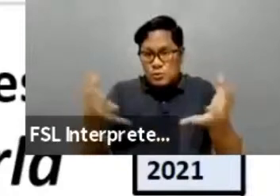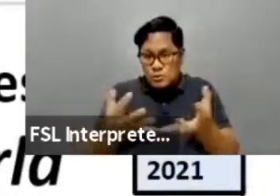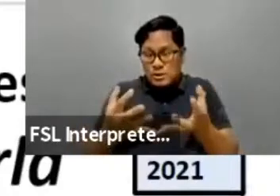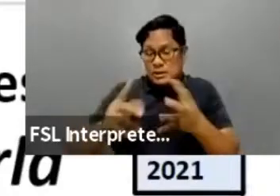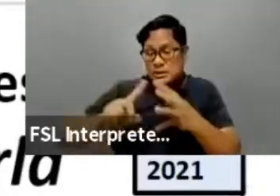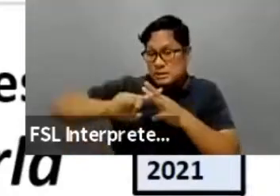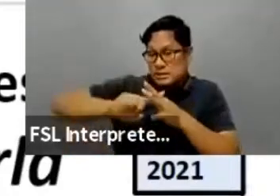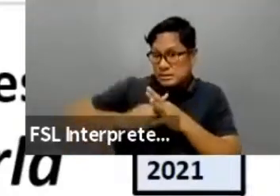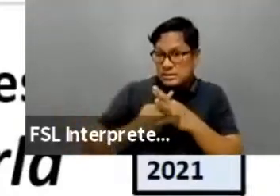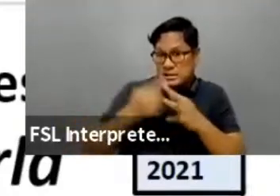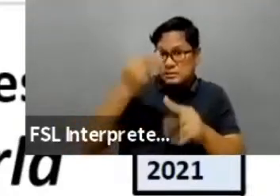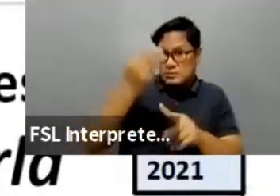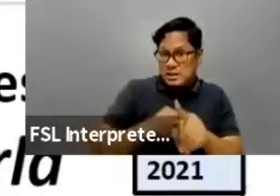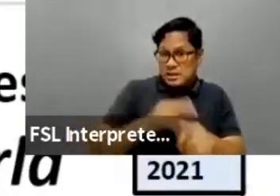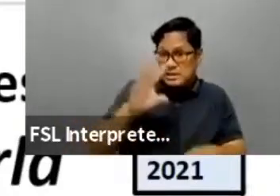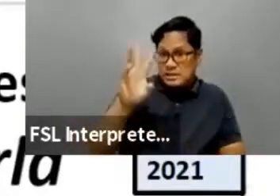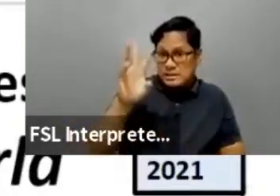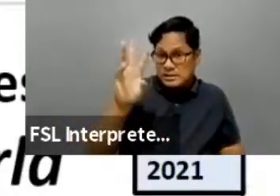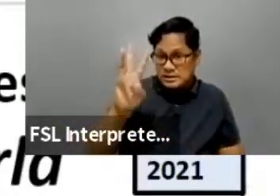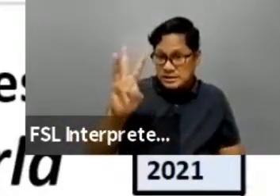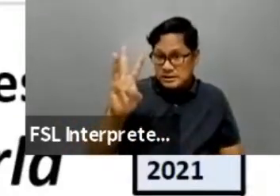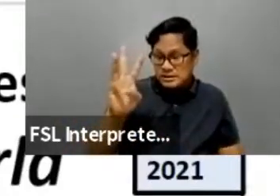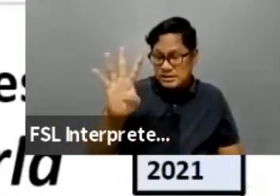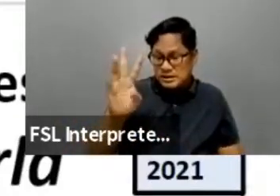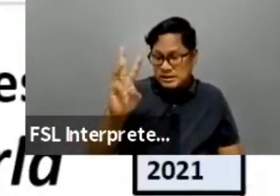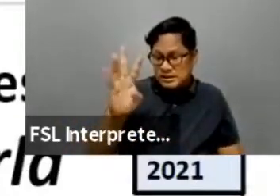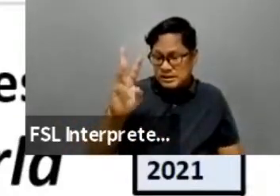magmula noong March 16,